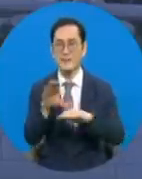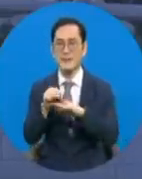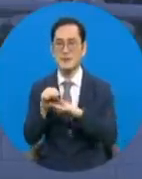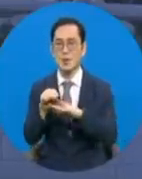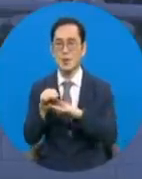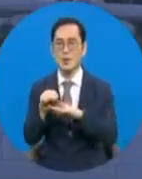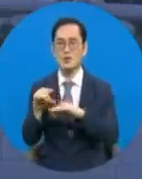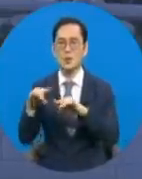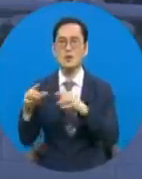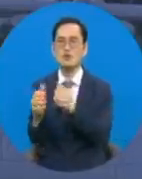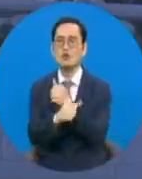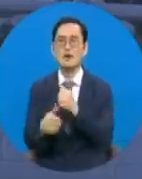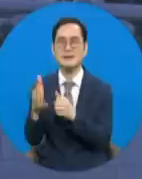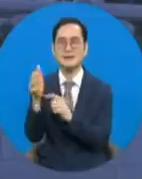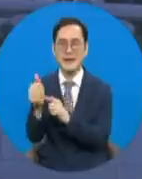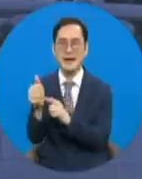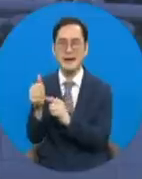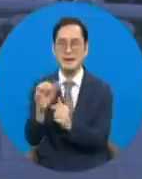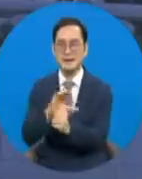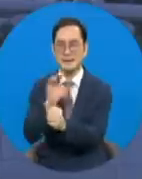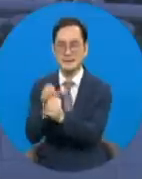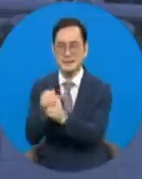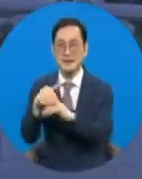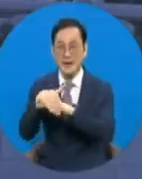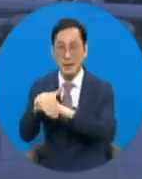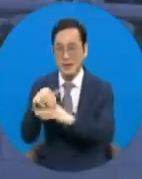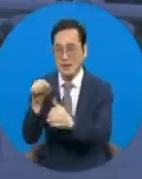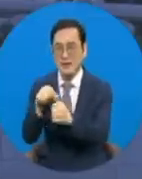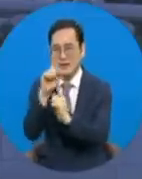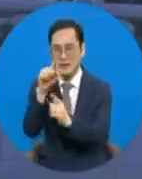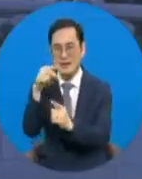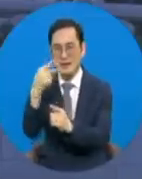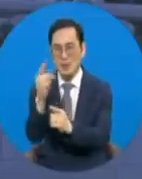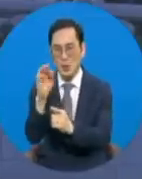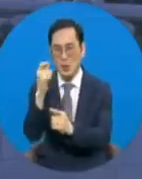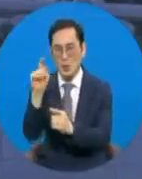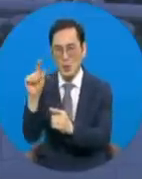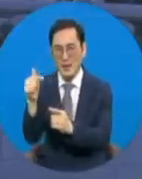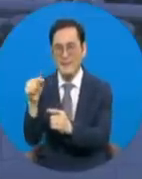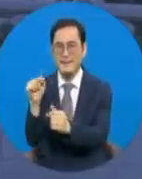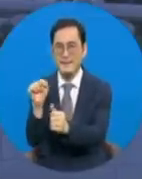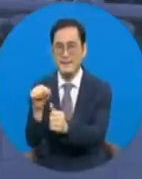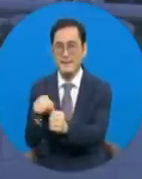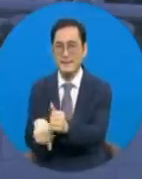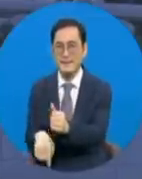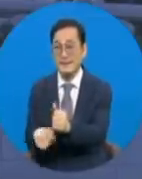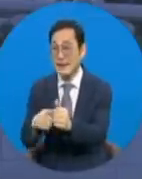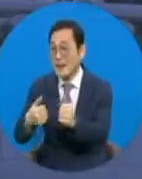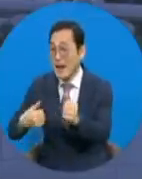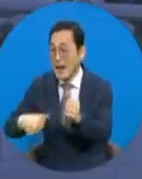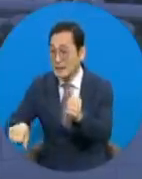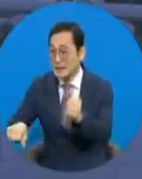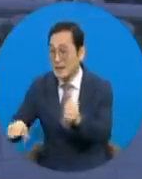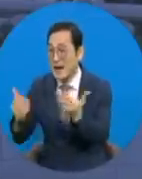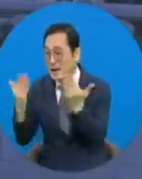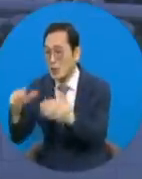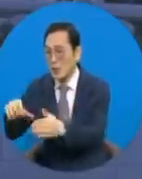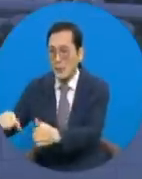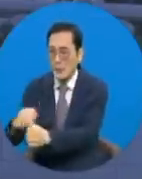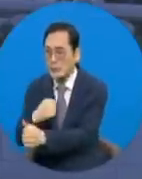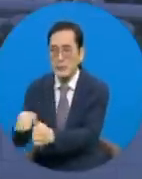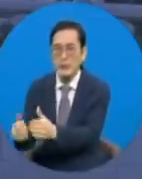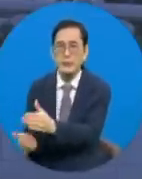방송통신위원장, 후임 방송통신위원장으로 거론되고 있는 이동관 대통령실 대외협력특보의 아들이 학폭